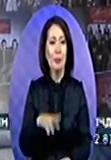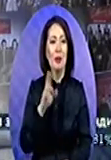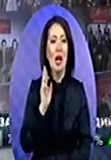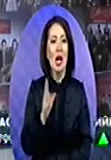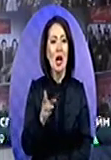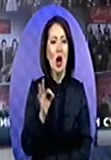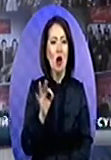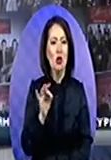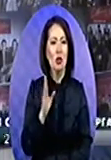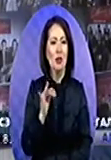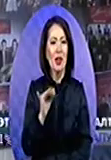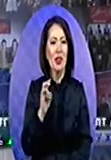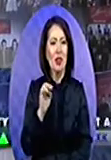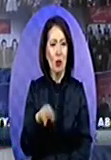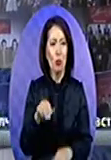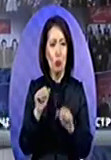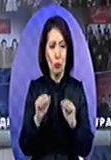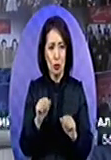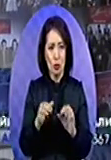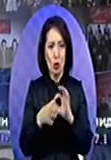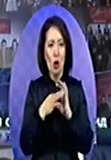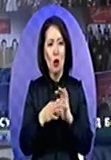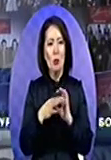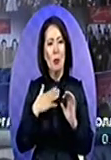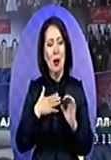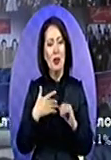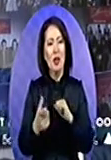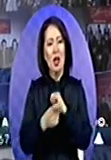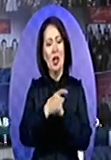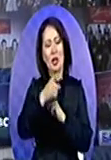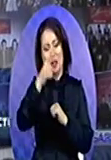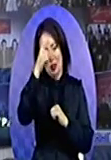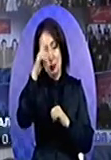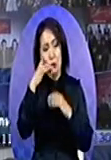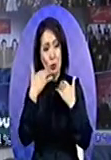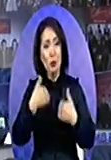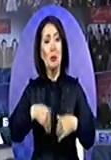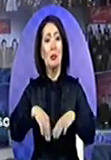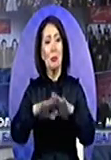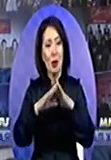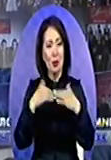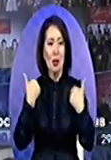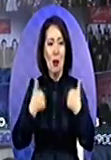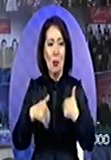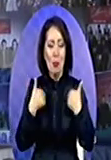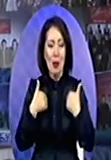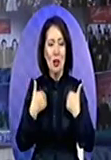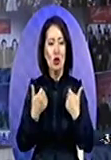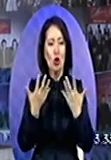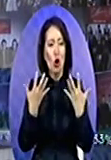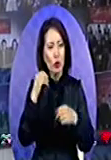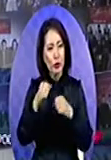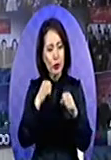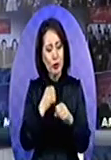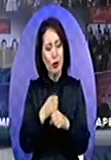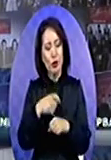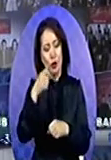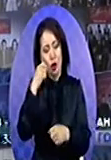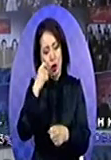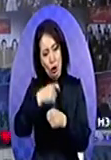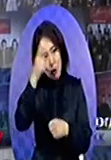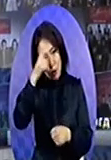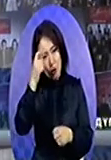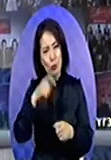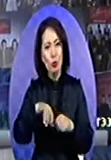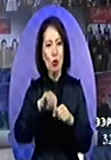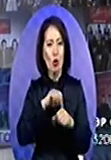холбогдуулаад манай эрдмийн зөвлөл байгуулагдсан. За манай багш нарын олон жилийн одоо хөдөлмөр өөрсдийнх нь эрдмийн одоо